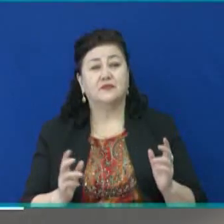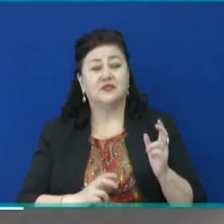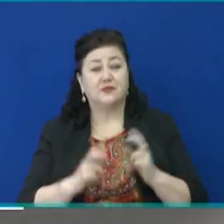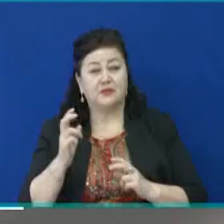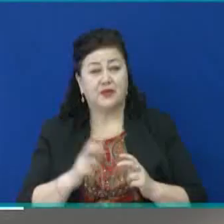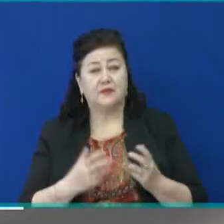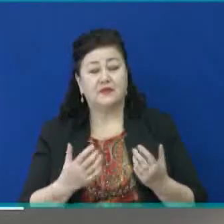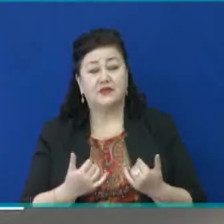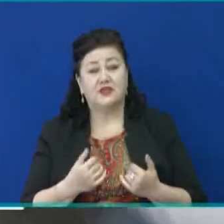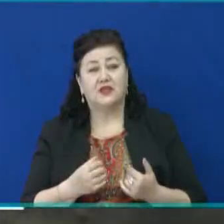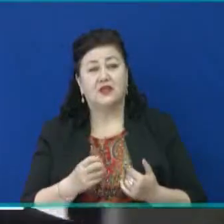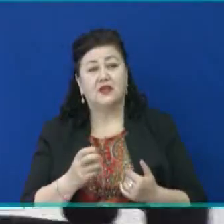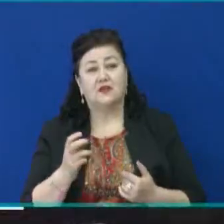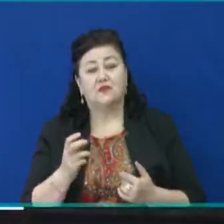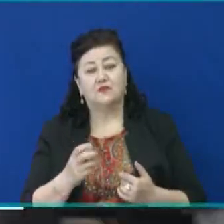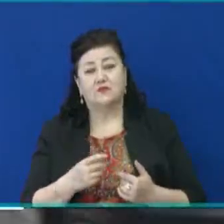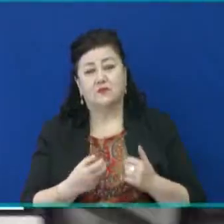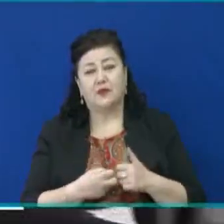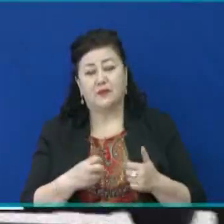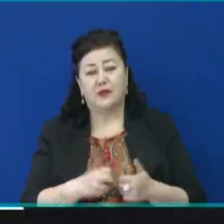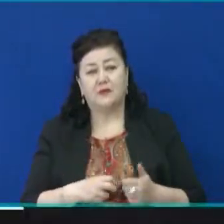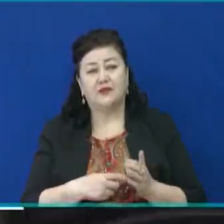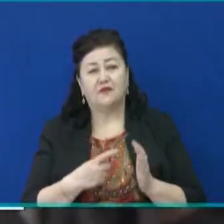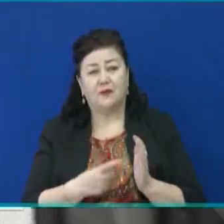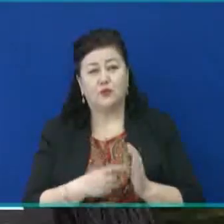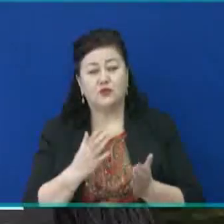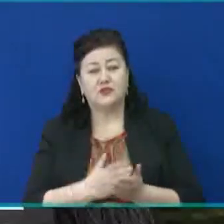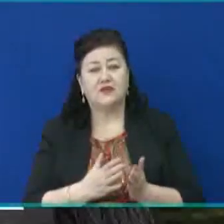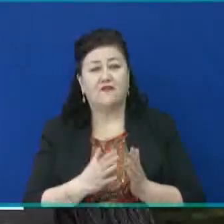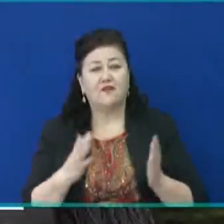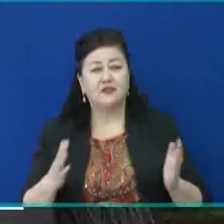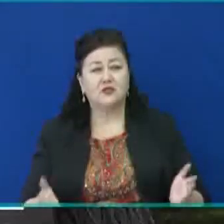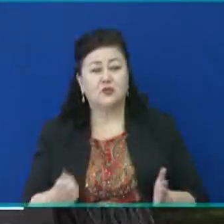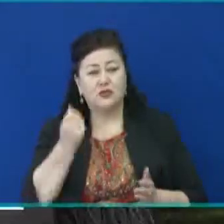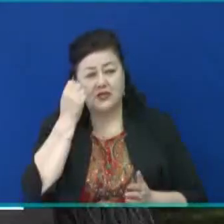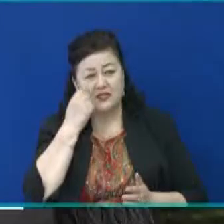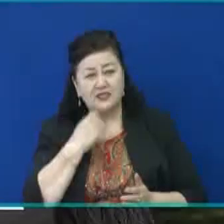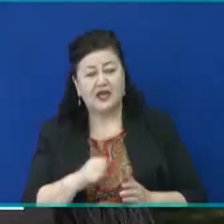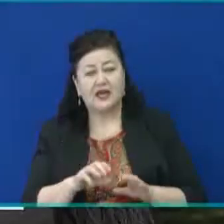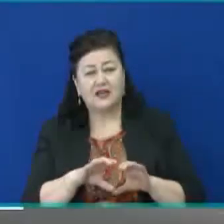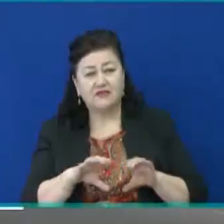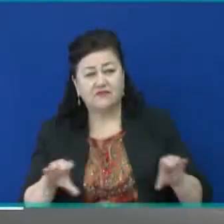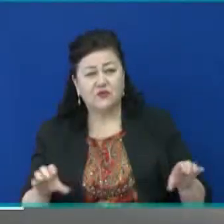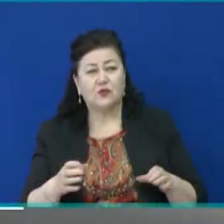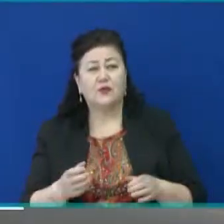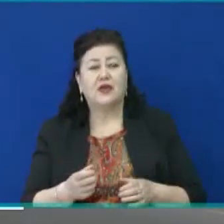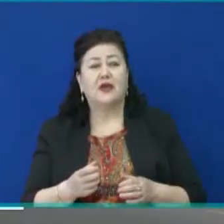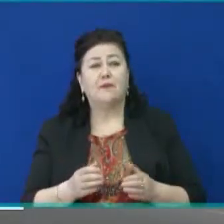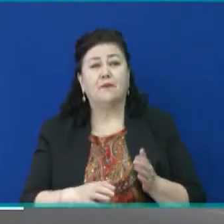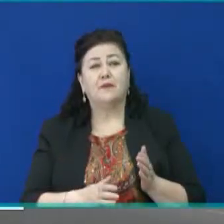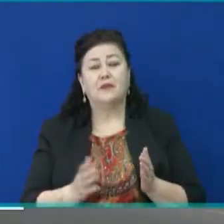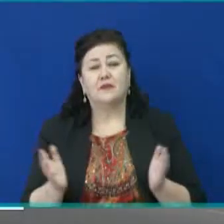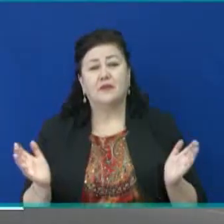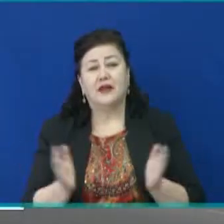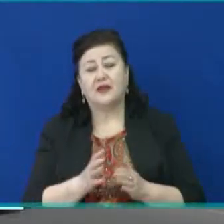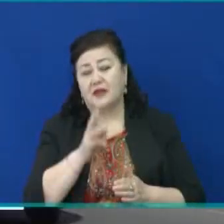Сейчас в коммунальной сфере области имеется ряд проблемных вопросов. Это высокий износ сетей, низкая заработная плата, бесхозные сети, повышение цен